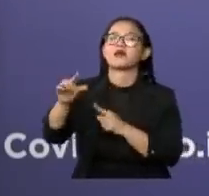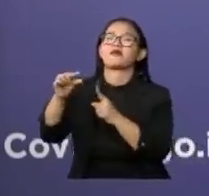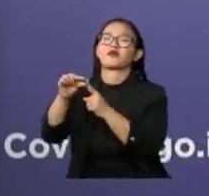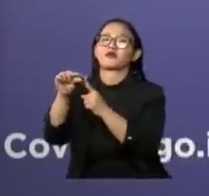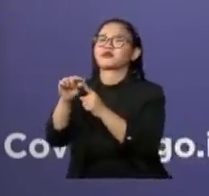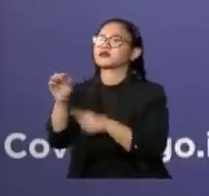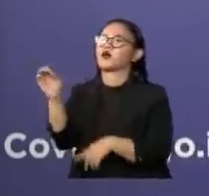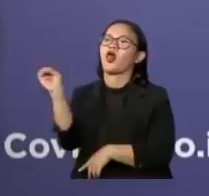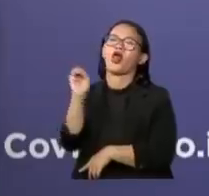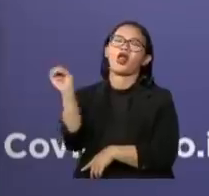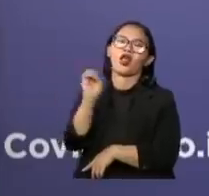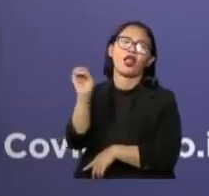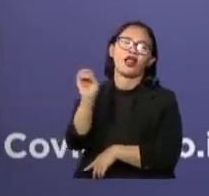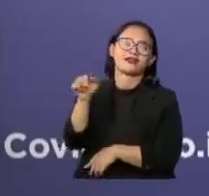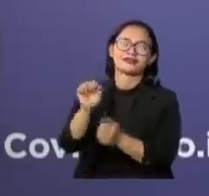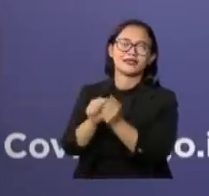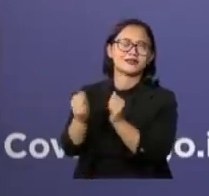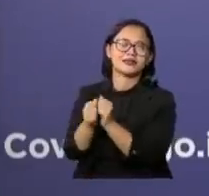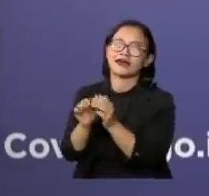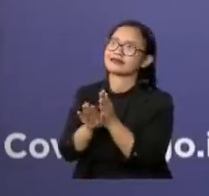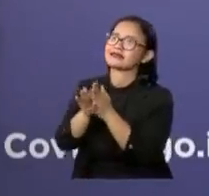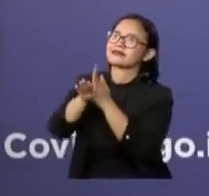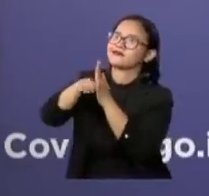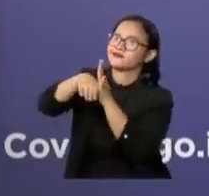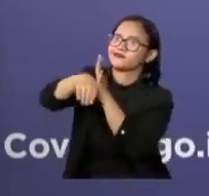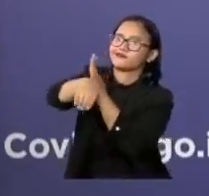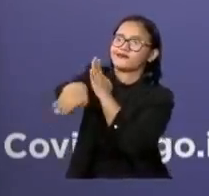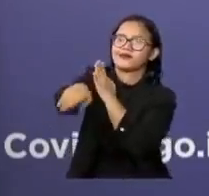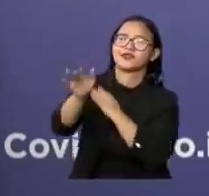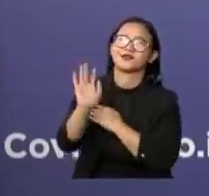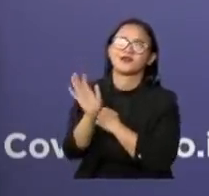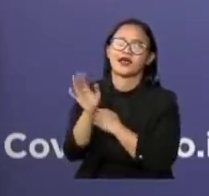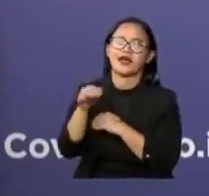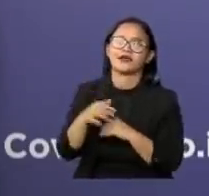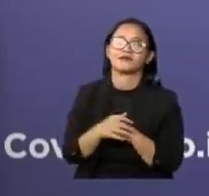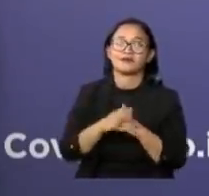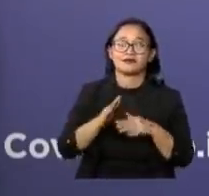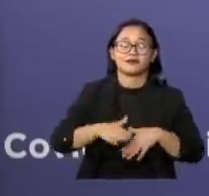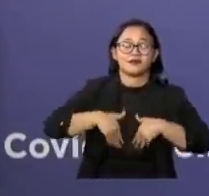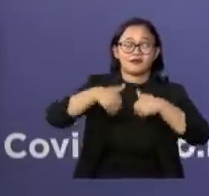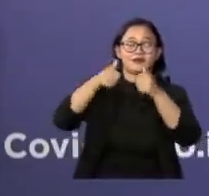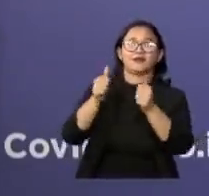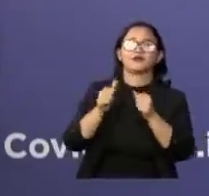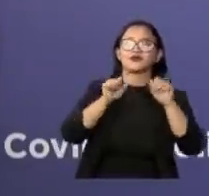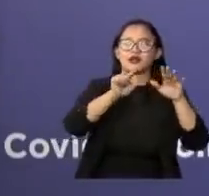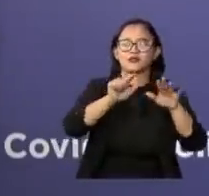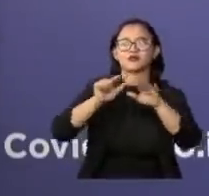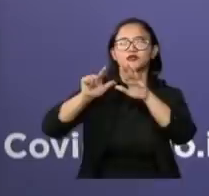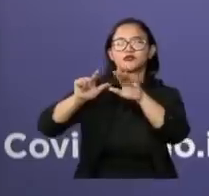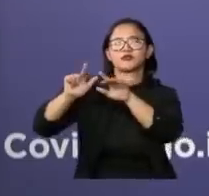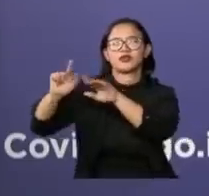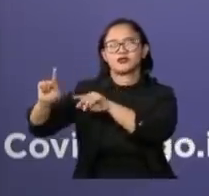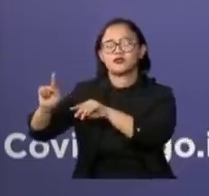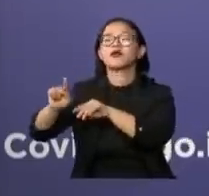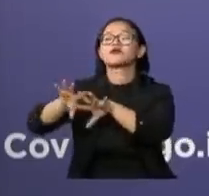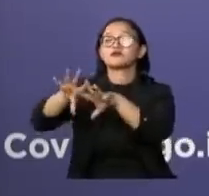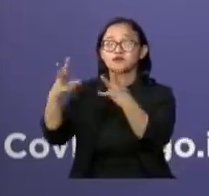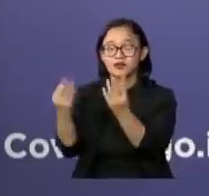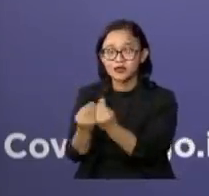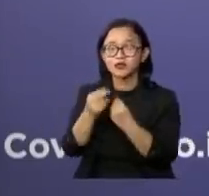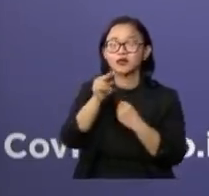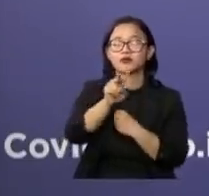sekali atau 0. Jumlah kasus sembuh 791 sehingga totalnya adalah